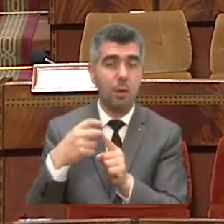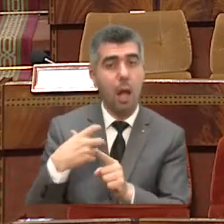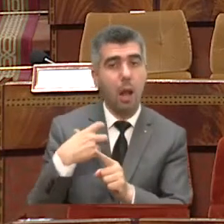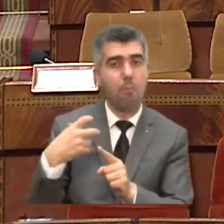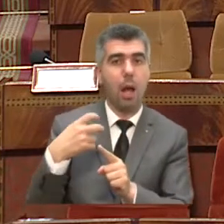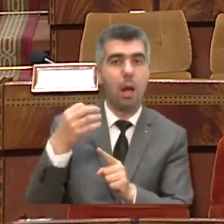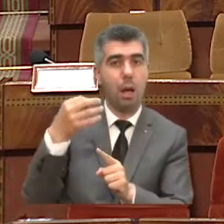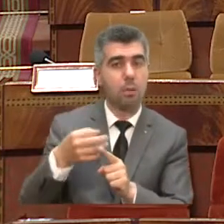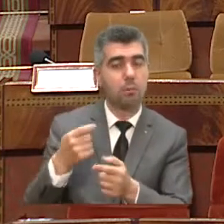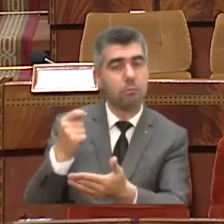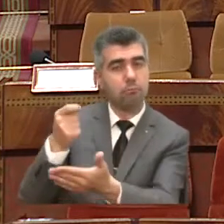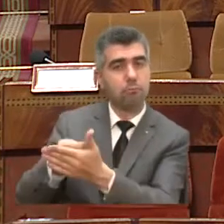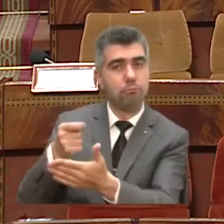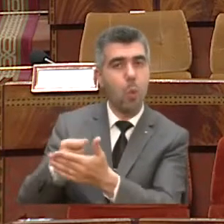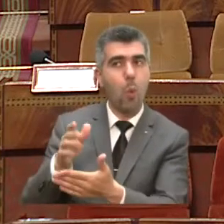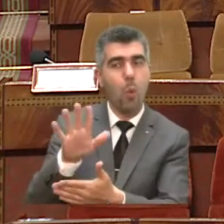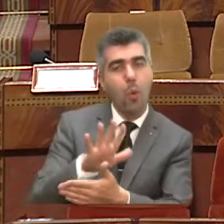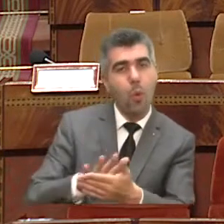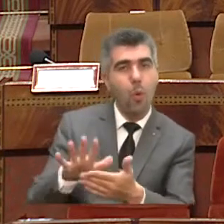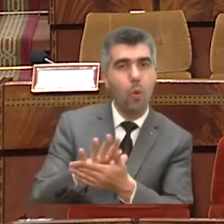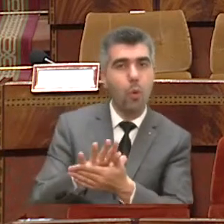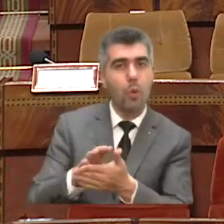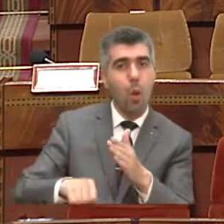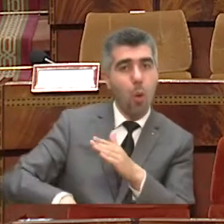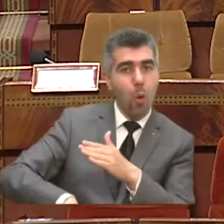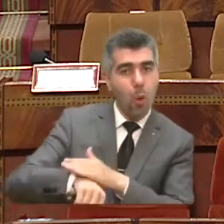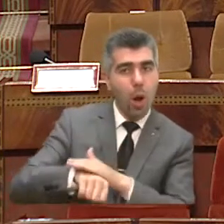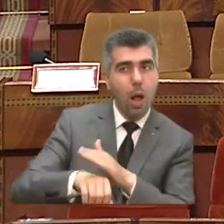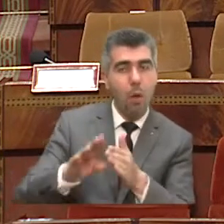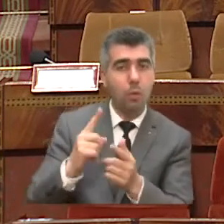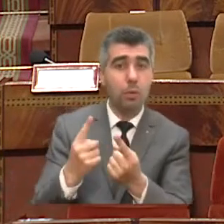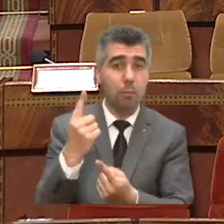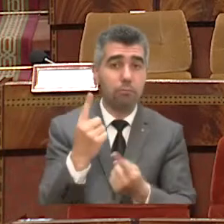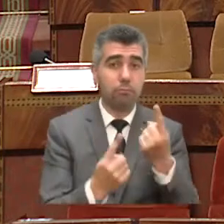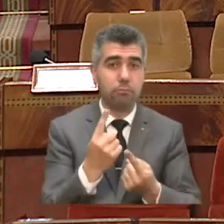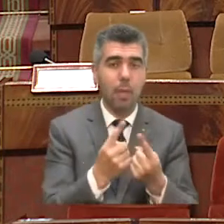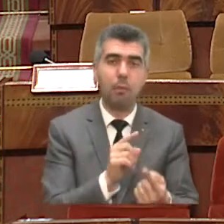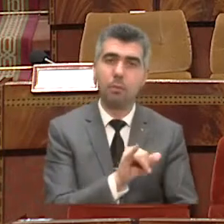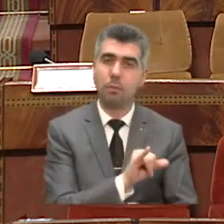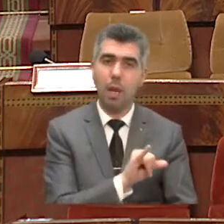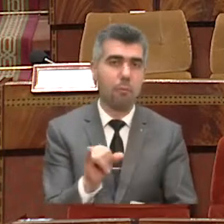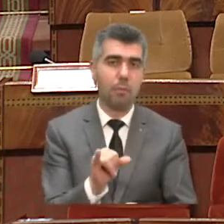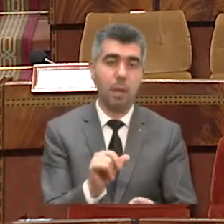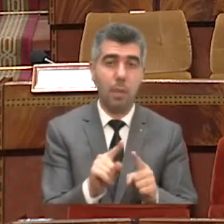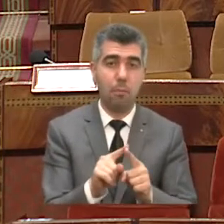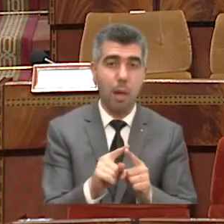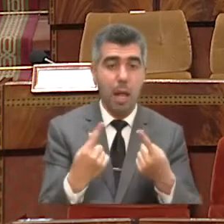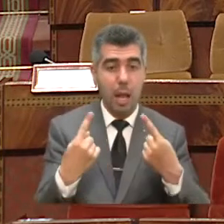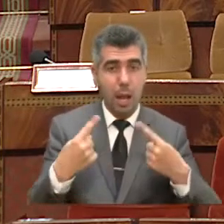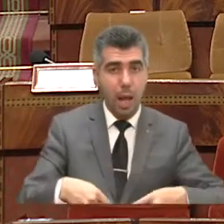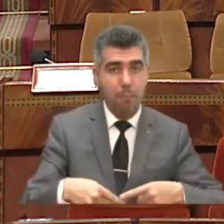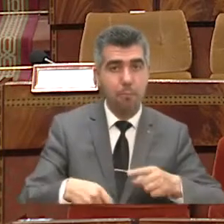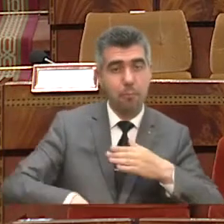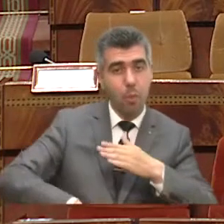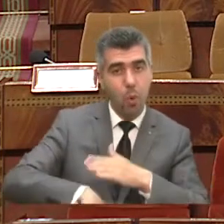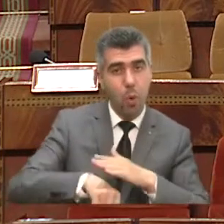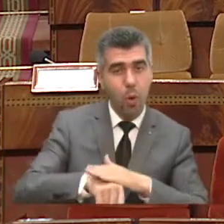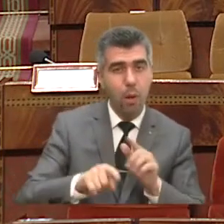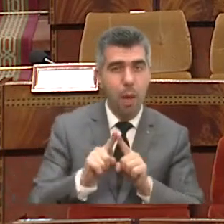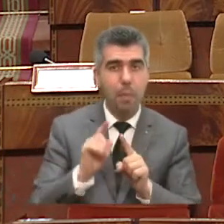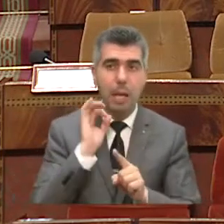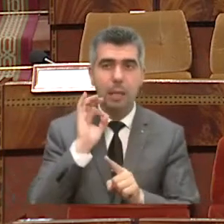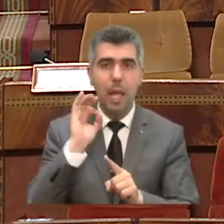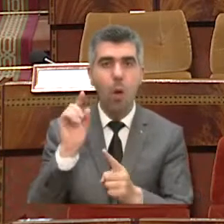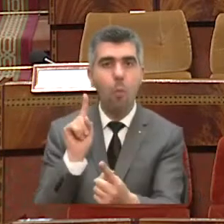الربح وديال المجال الكروي، ماشي مجال فين تزيدوا. المجال الكروي خصو يكون هذه ملاعب القرب خصها تكون تحت الاشراف ديالكم بشكل